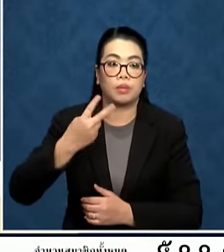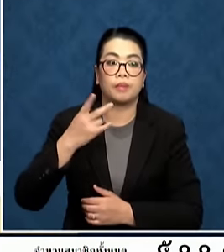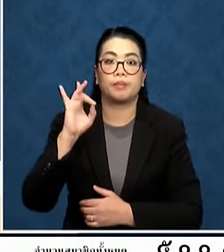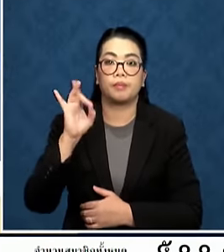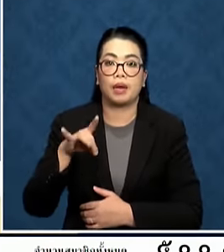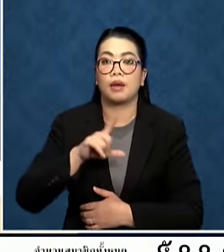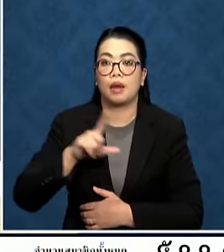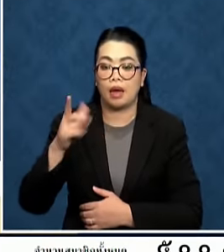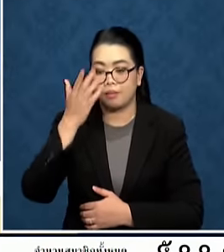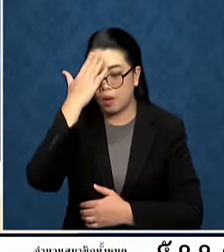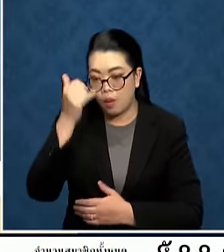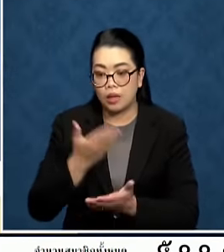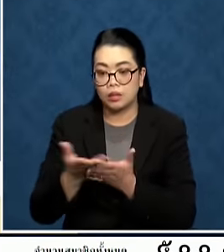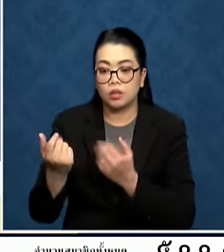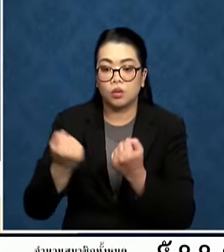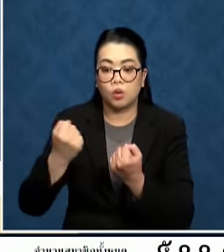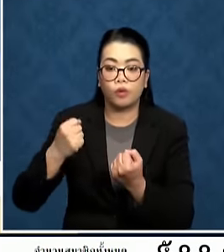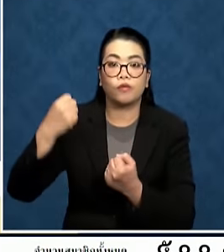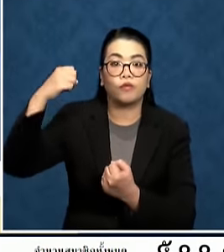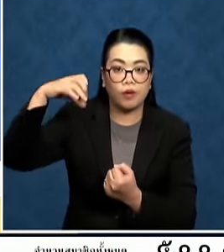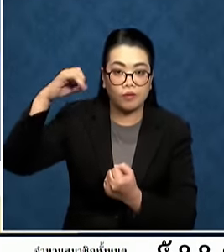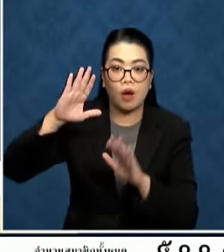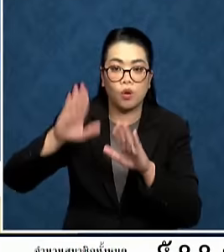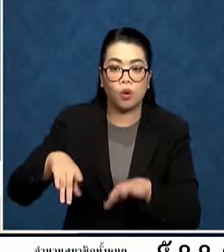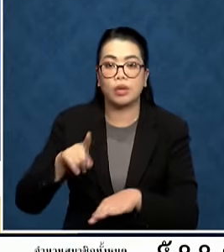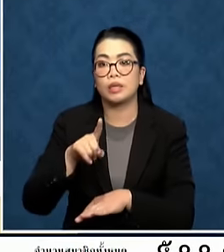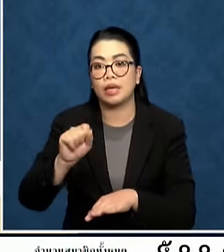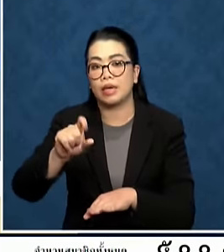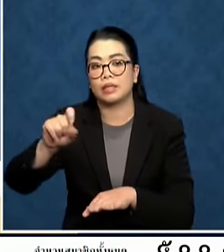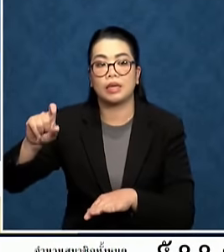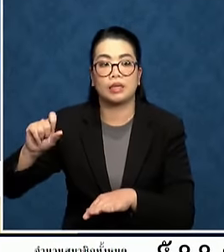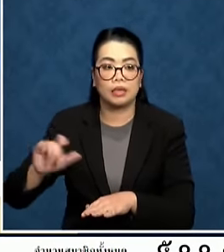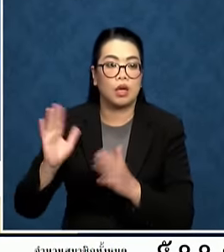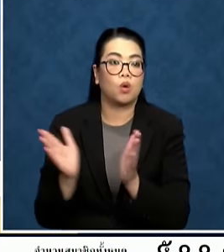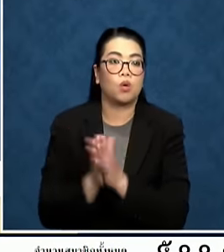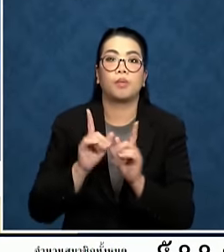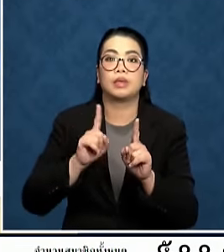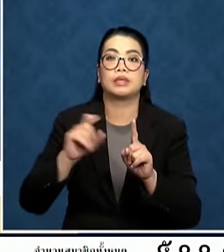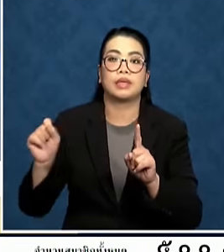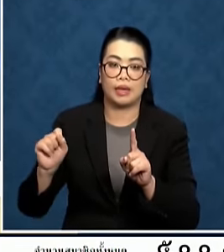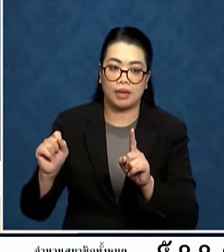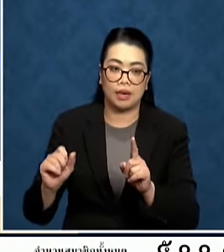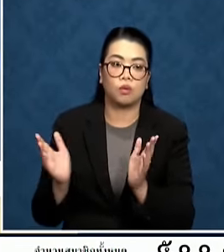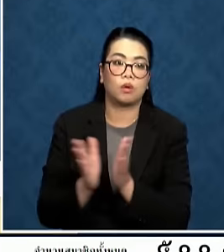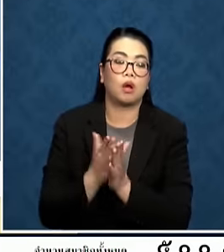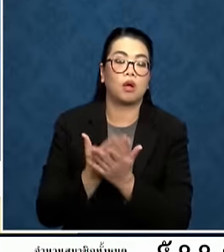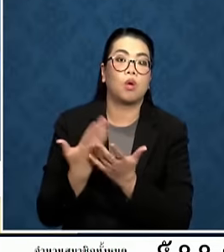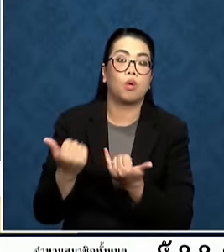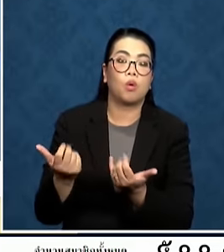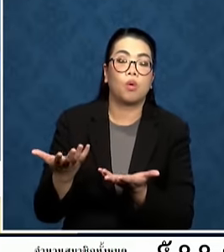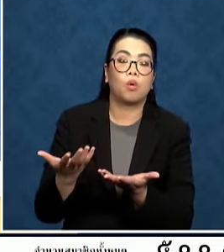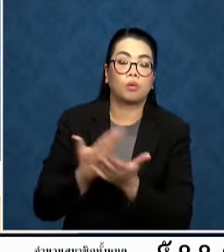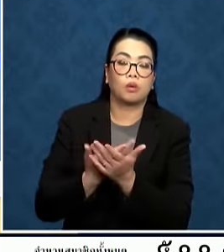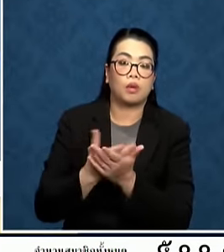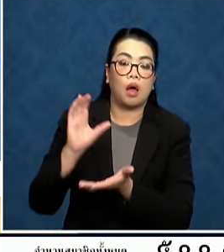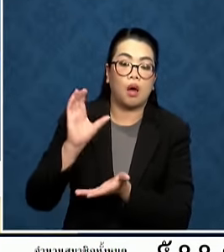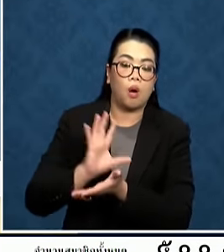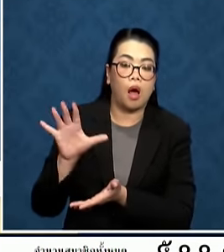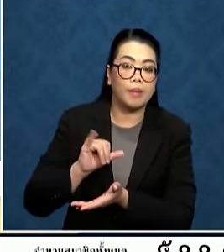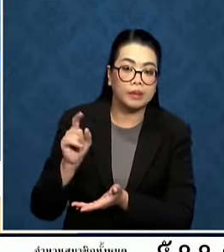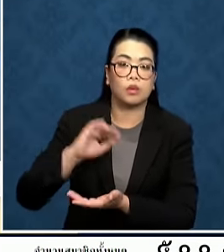28,000ล้านบาทซึ่งแน่นอนเมื่อเช้าท่านผู้นำฝ่ายค้านผมพูดไปนะครับรถนี้มาจากเมืองนอกทั้งนั้น